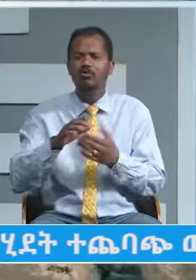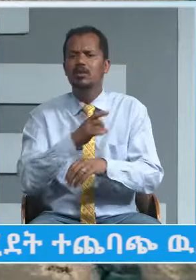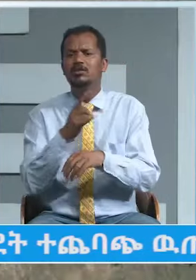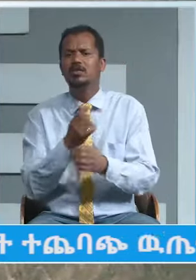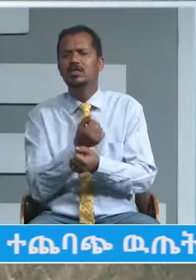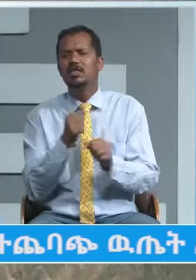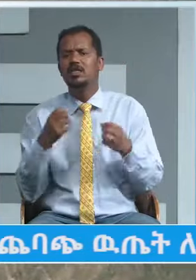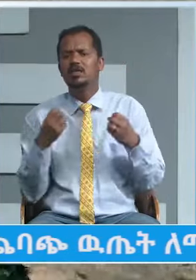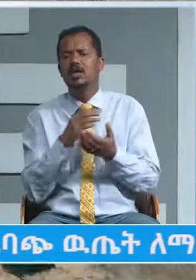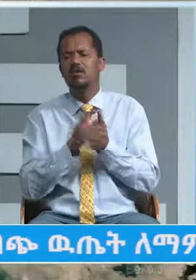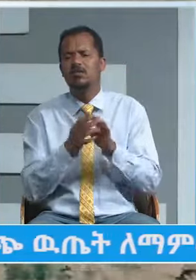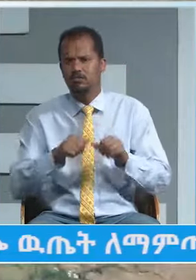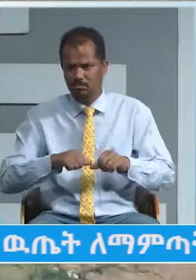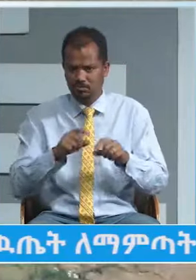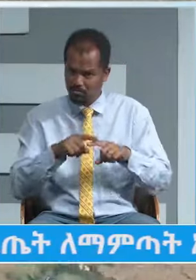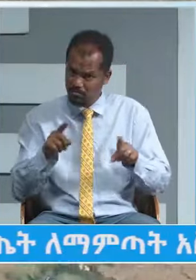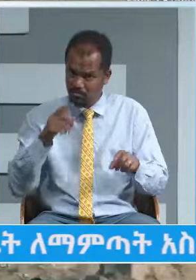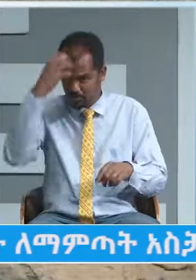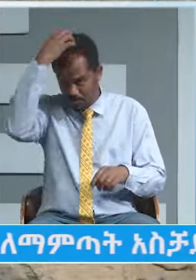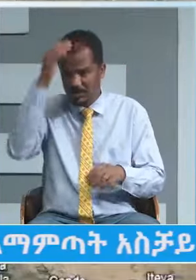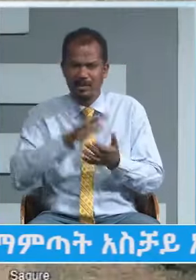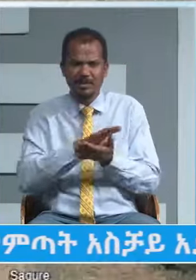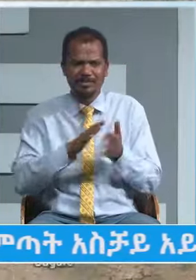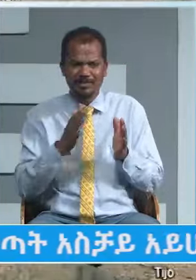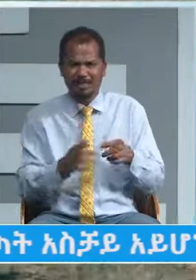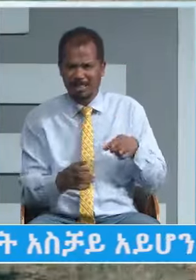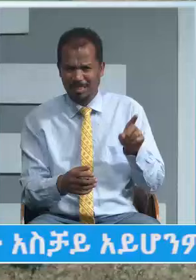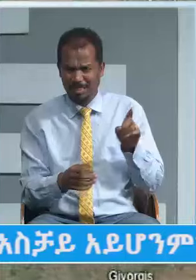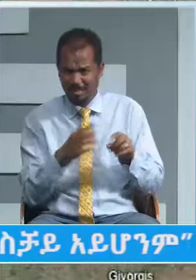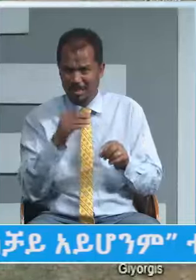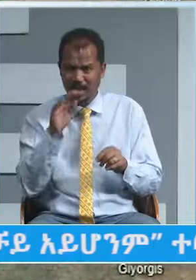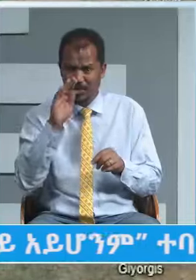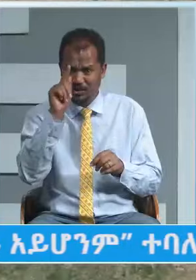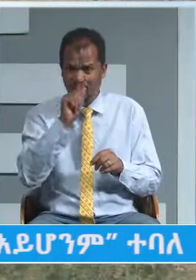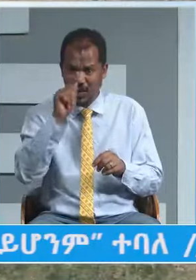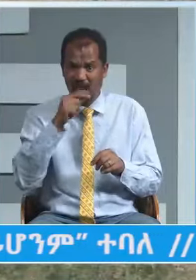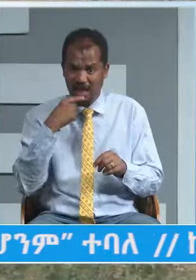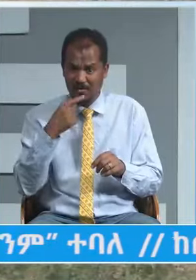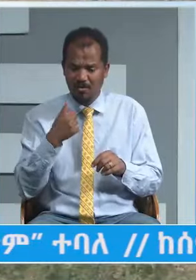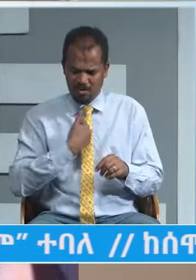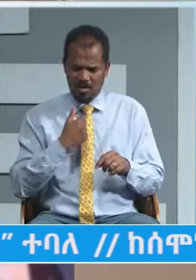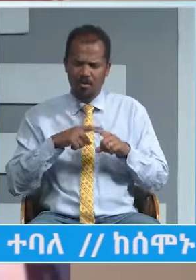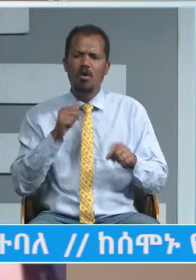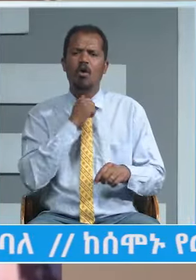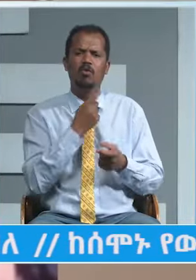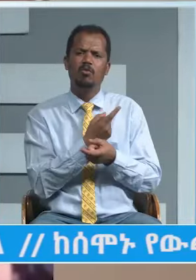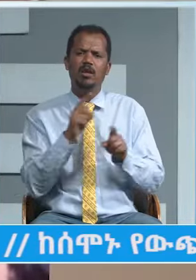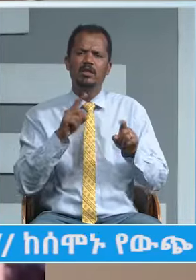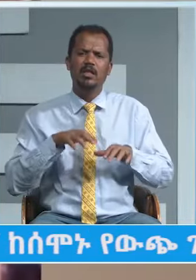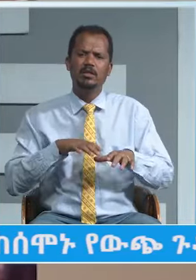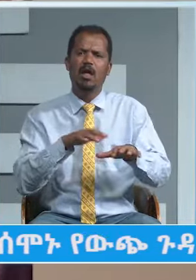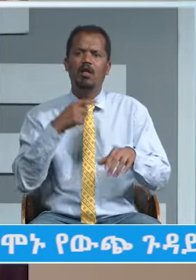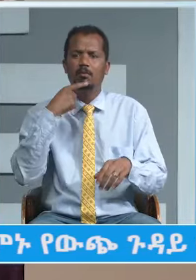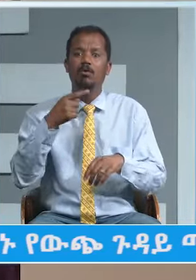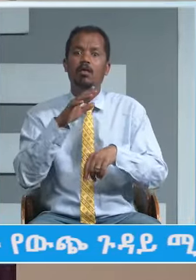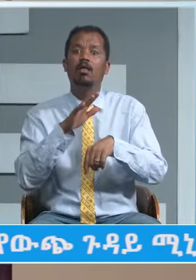ለንጹሃን ዜጎች የደረነት ስጋት ሆነው ቀጥለዋል በተለይም መንግስት በሽብርተኝነት የፈረጀውና ኦነግ ሸኔ የሚለው ራሱን ግን የኦሮሞ